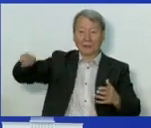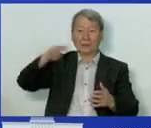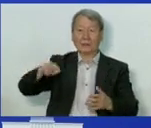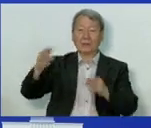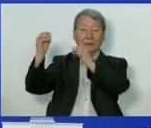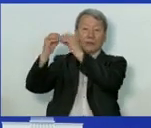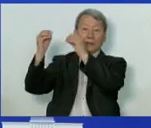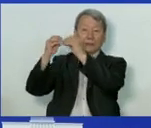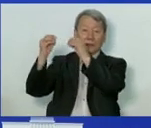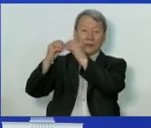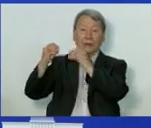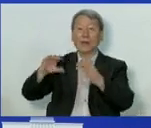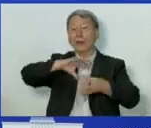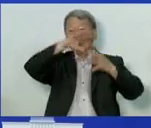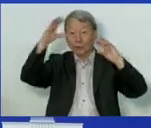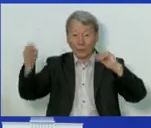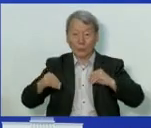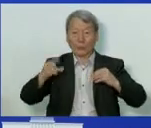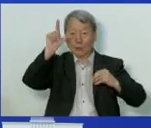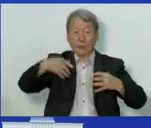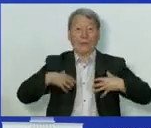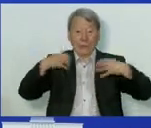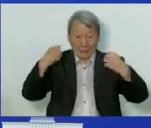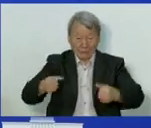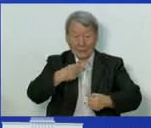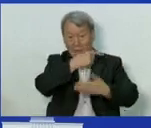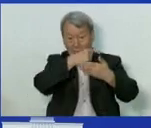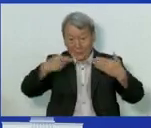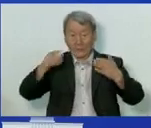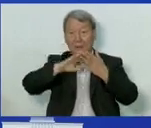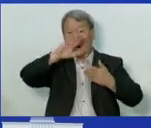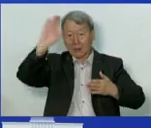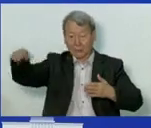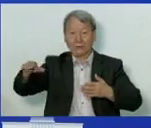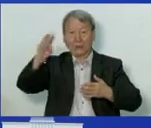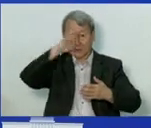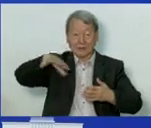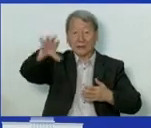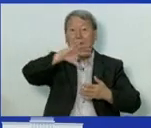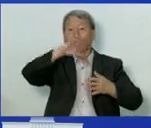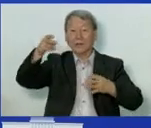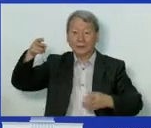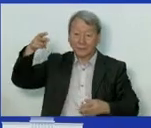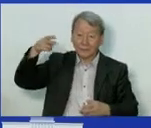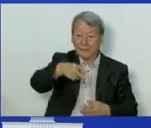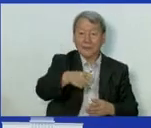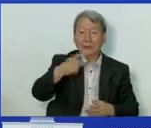Джалабадской области 10. Всего за все время выписано с выздоровлением по стране